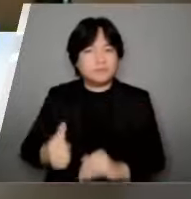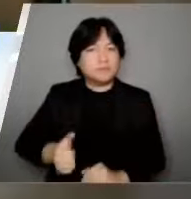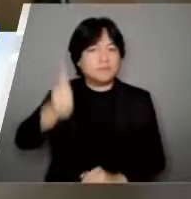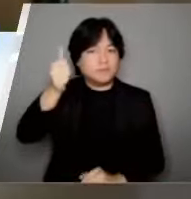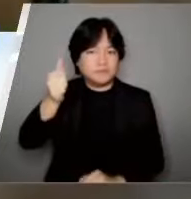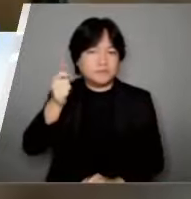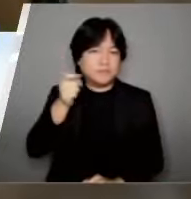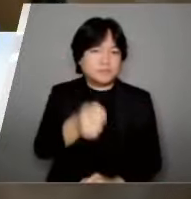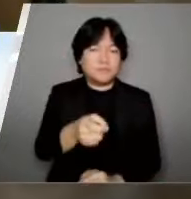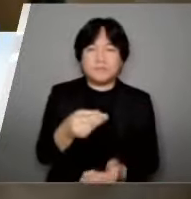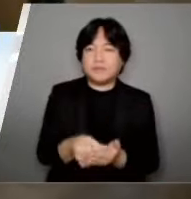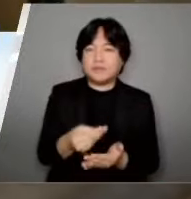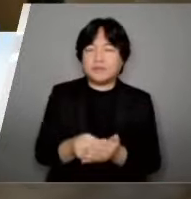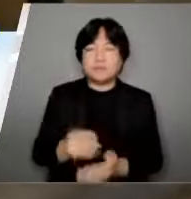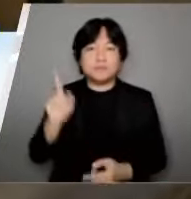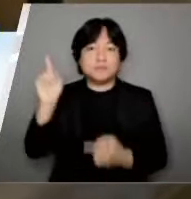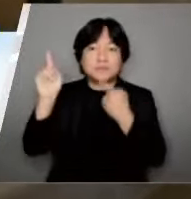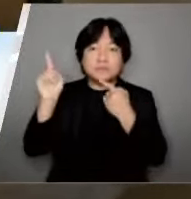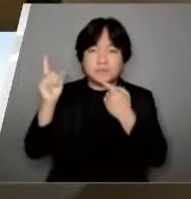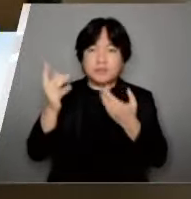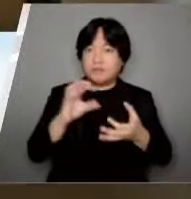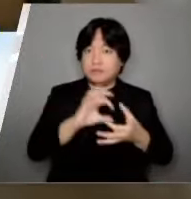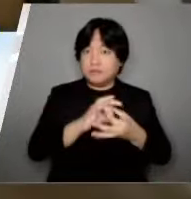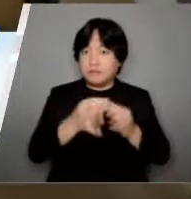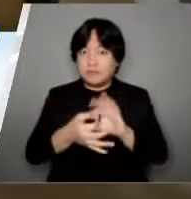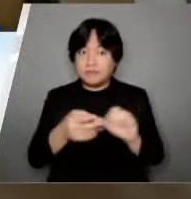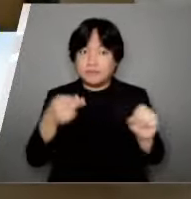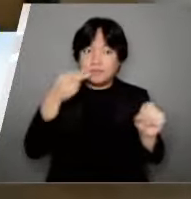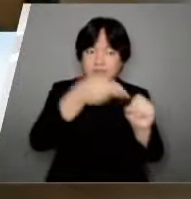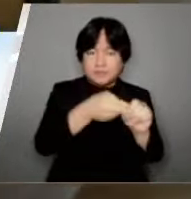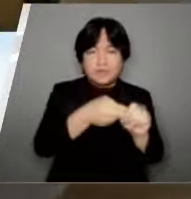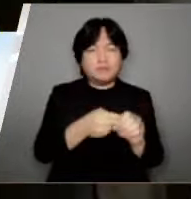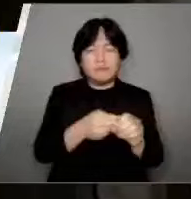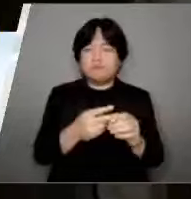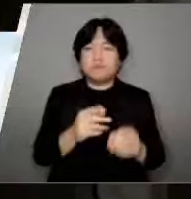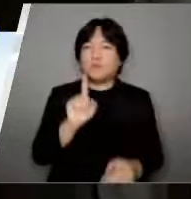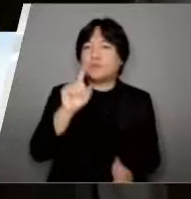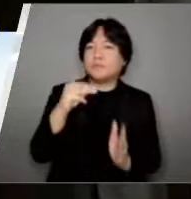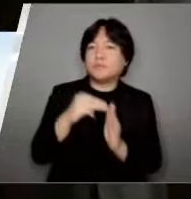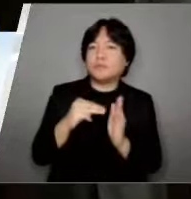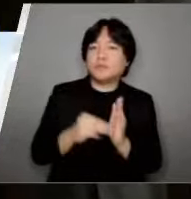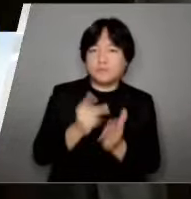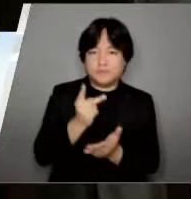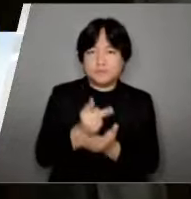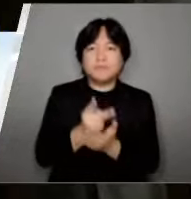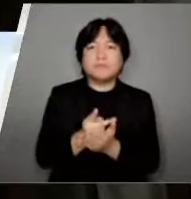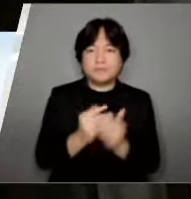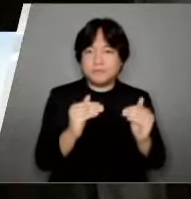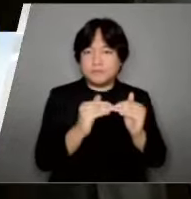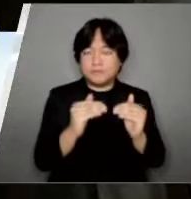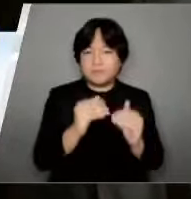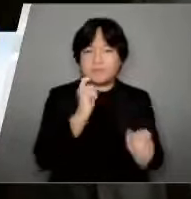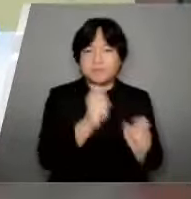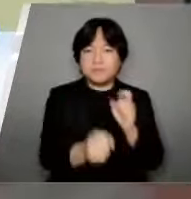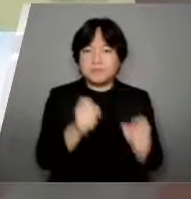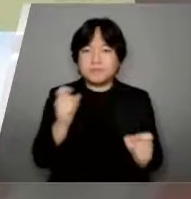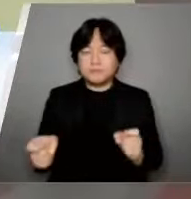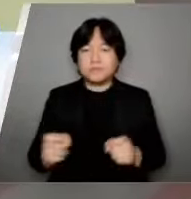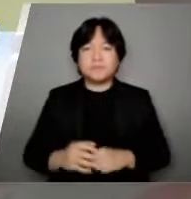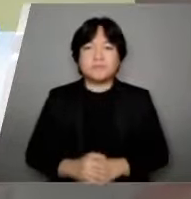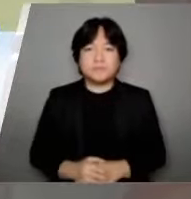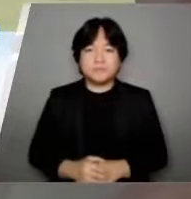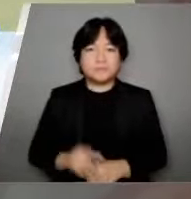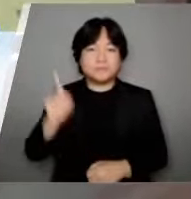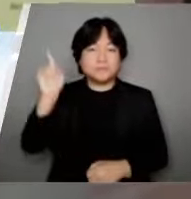natin basta nag-Olympian. Bigyan natin tigi 1 million. Ang bronze medalist sa sina Villegas at Petesio, 4